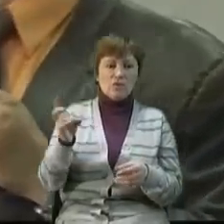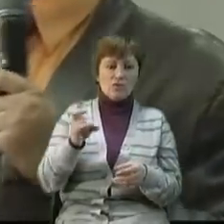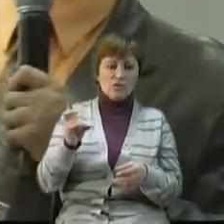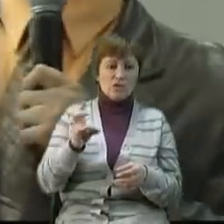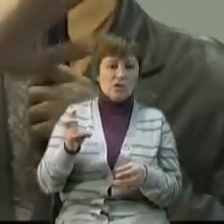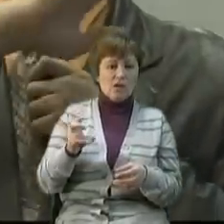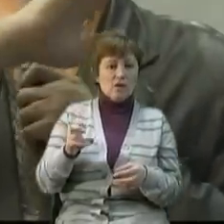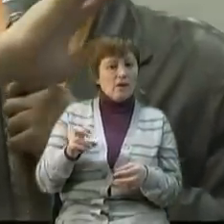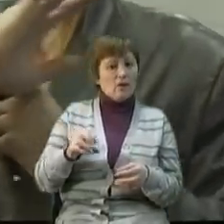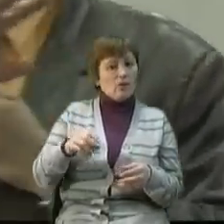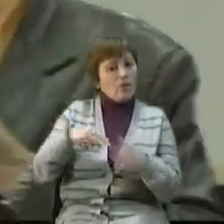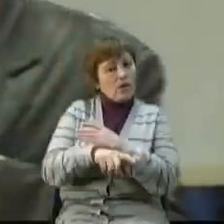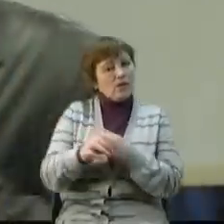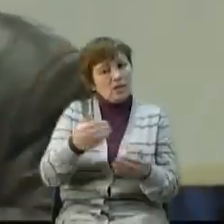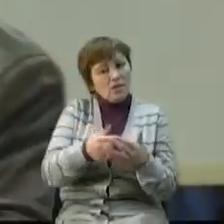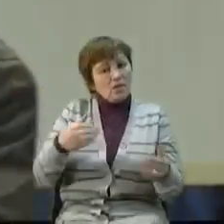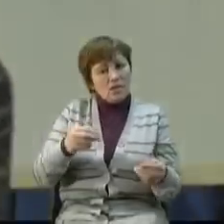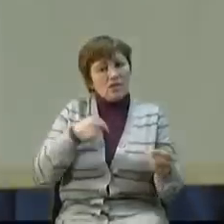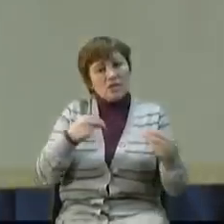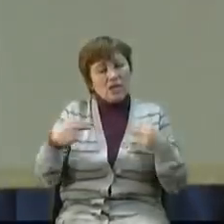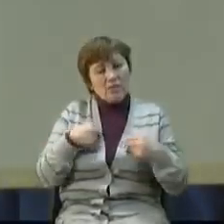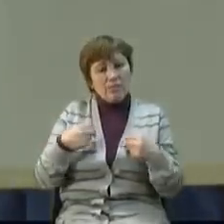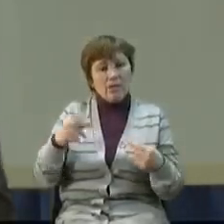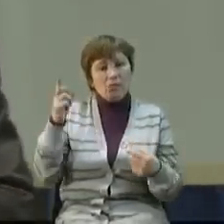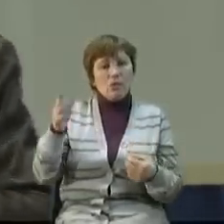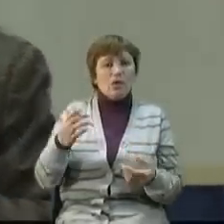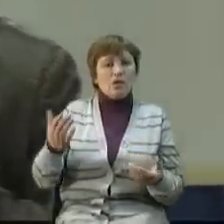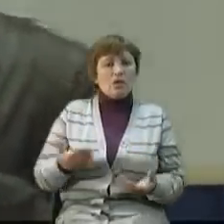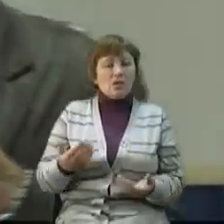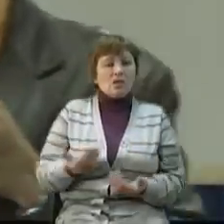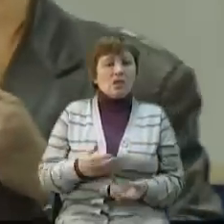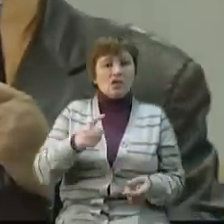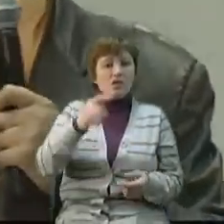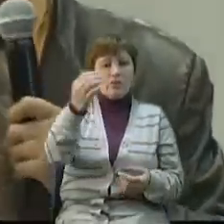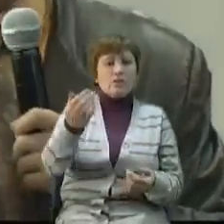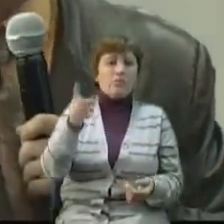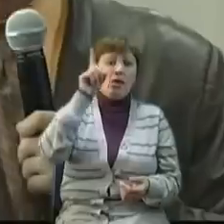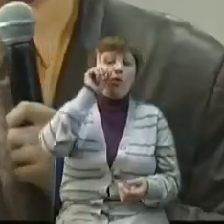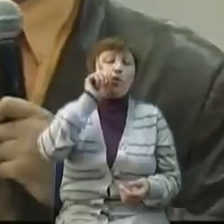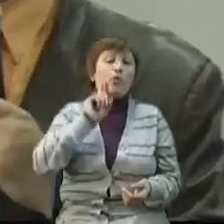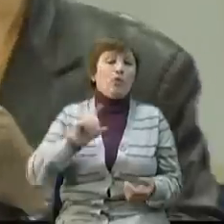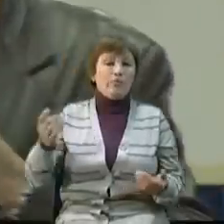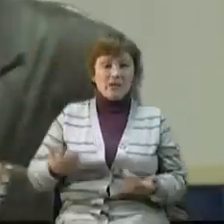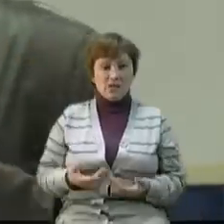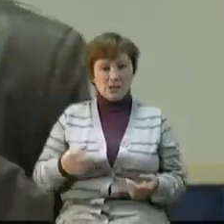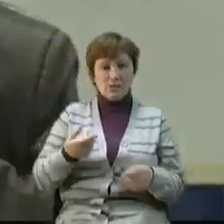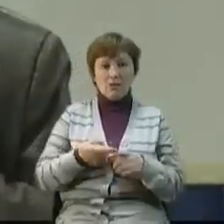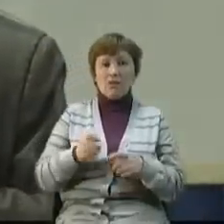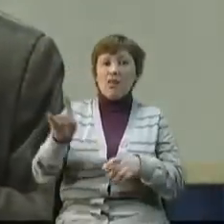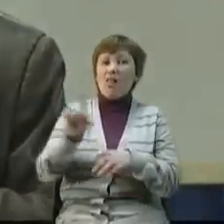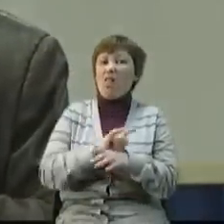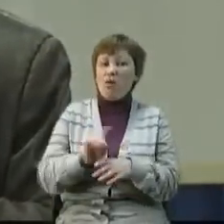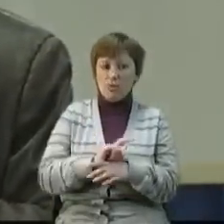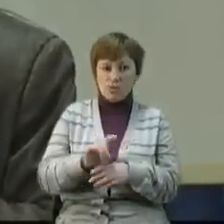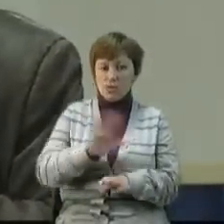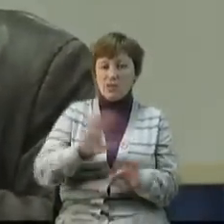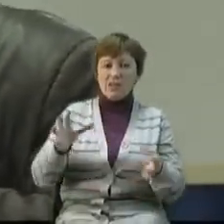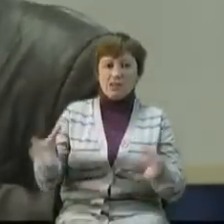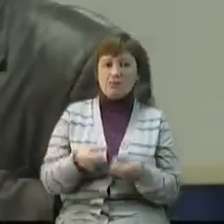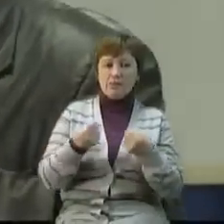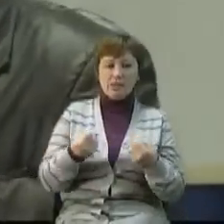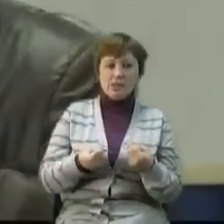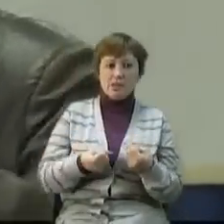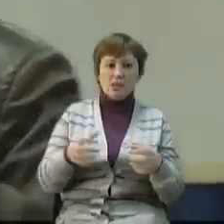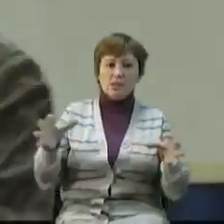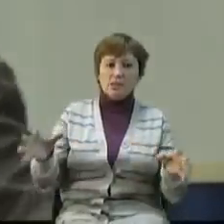том, что Бог желает, чтобы у тебя была комфортная и безоблачная жизнь. Это ложь, это не спасение. Спасение